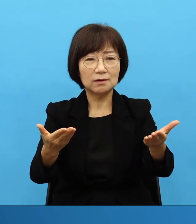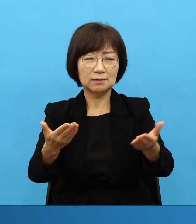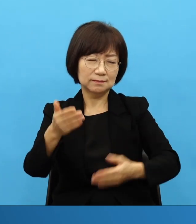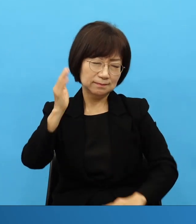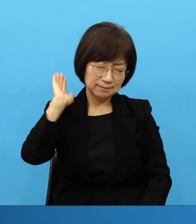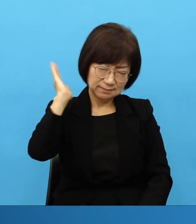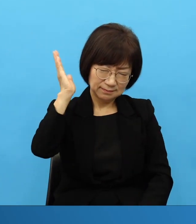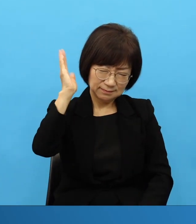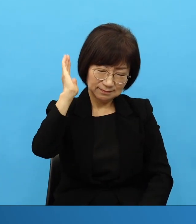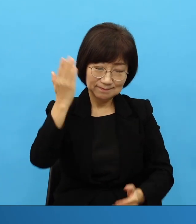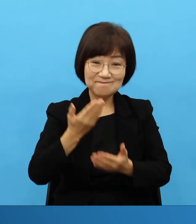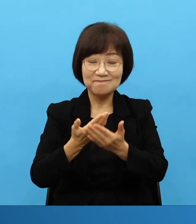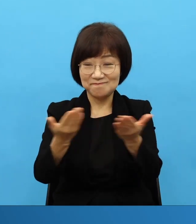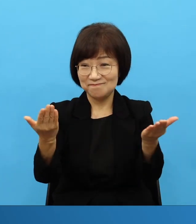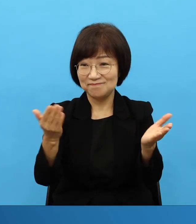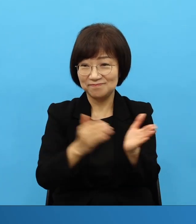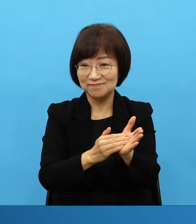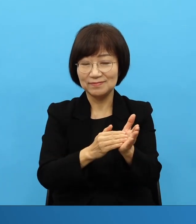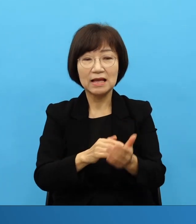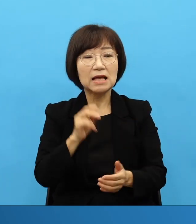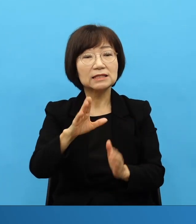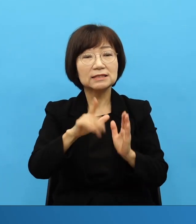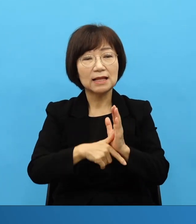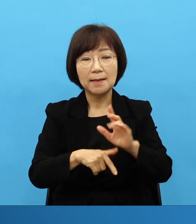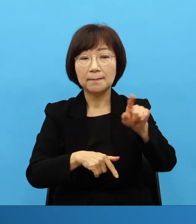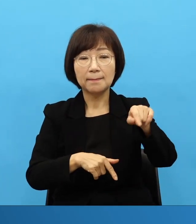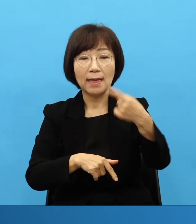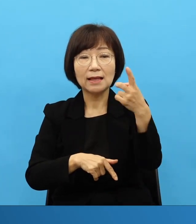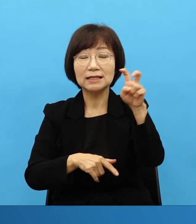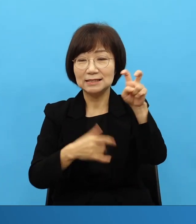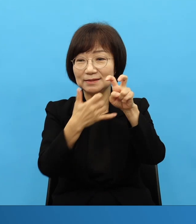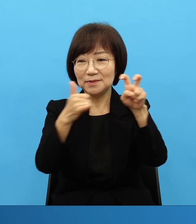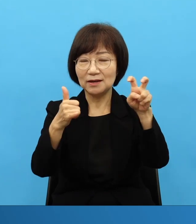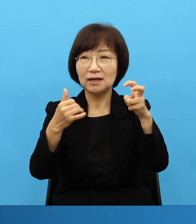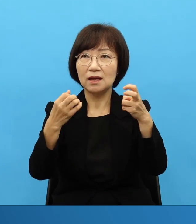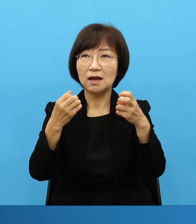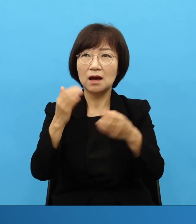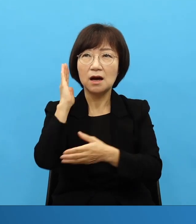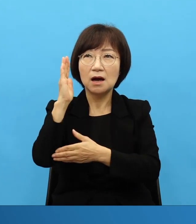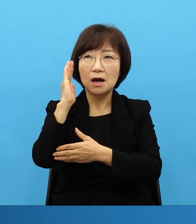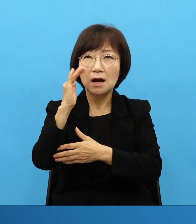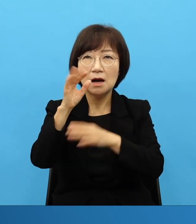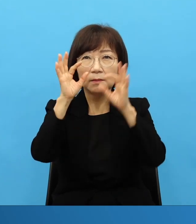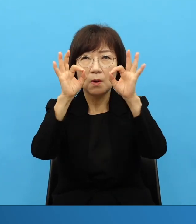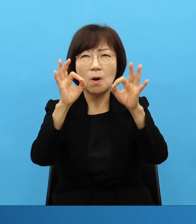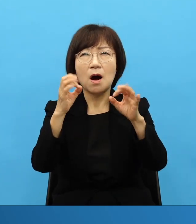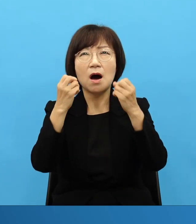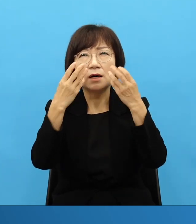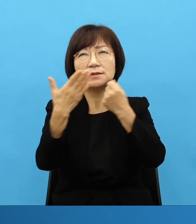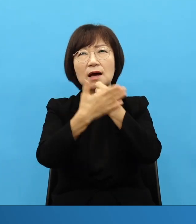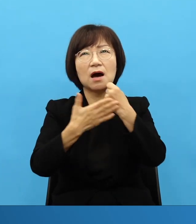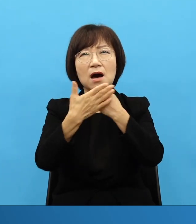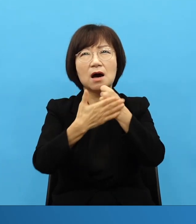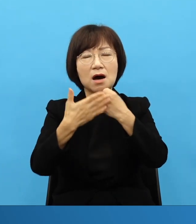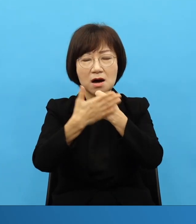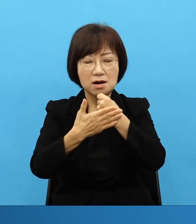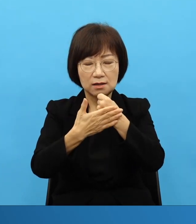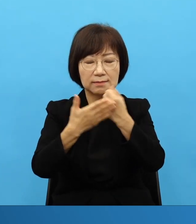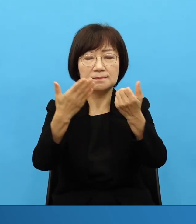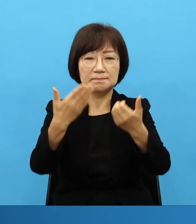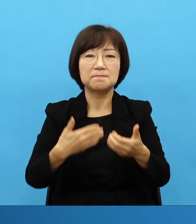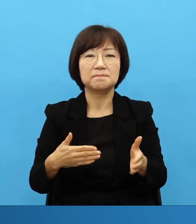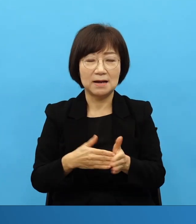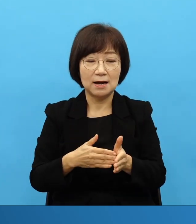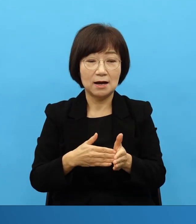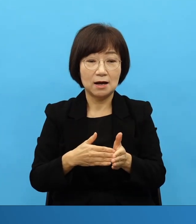120명이 완전히 새 은혜를 딱 받은 거예요. And the 120 people who gathered, they took that as their new covenant. 여러분 이 축복을 받을 수 있습니다.